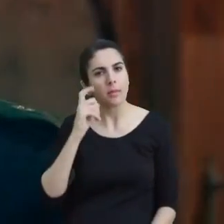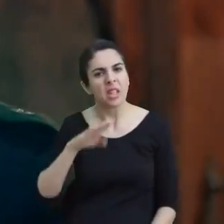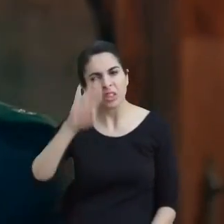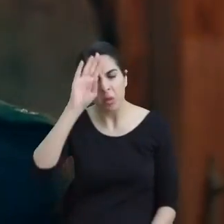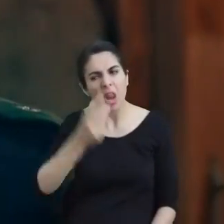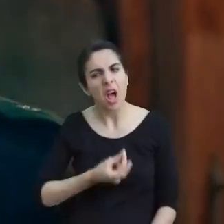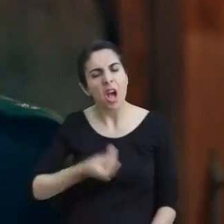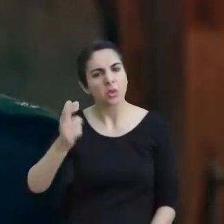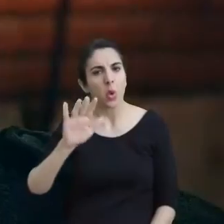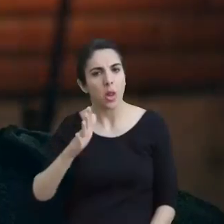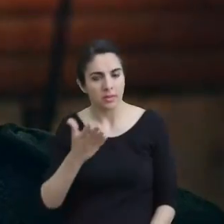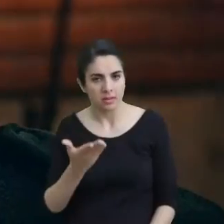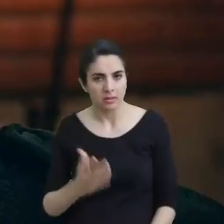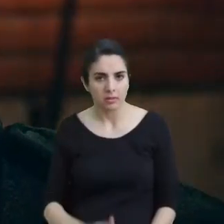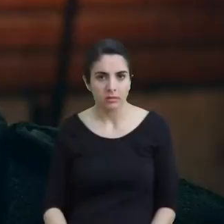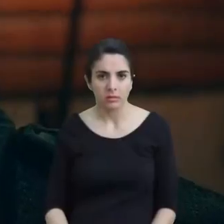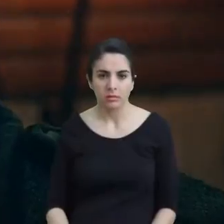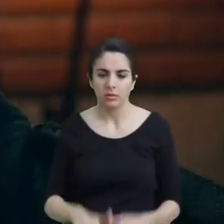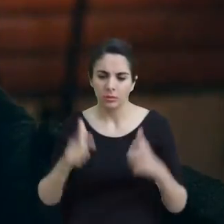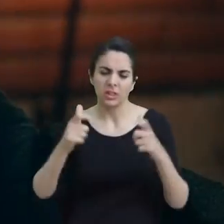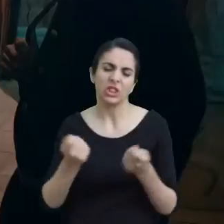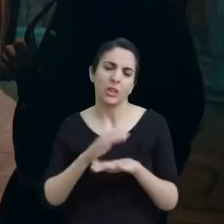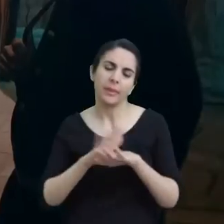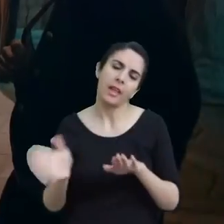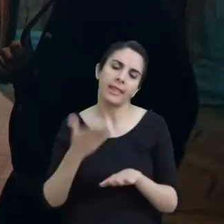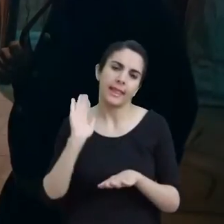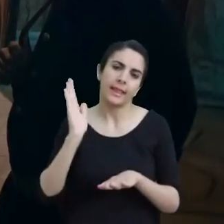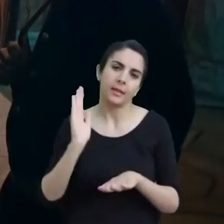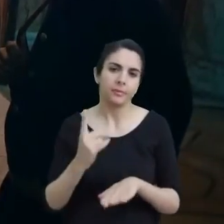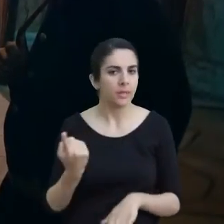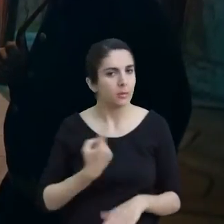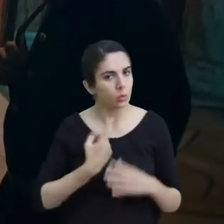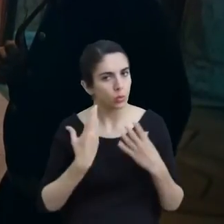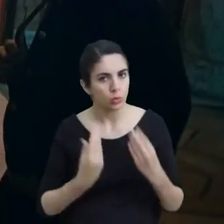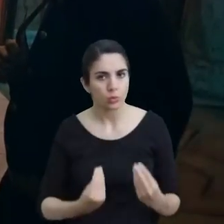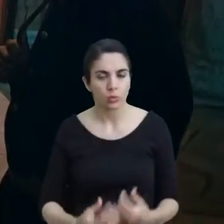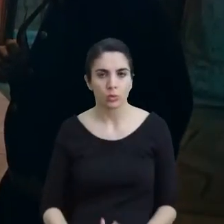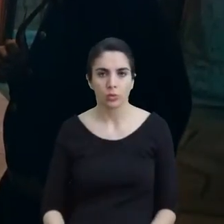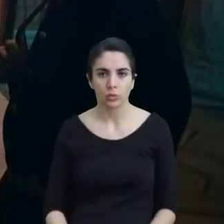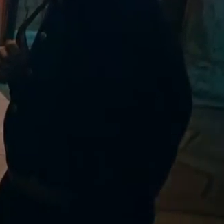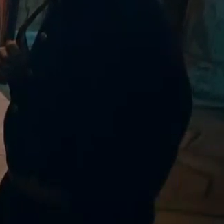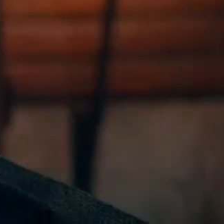çoktan İstanbul'dan ayrılmıştır bile. Burada işimiz bitti. Gidelim. Emredersiniz.